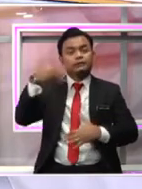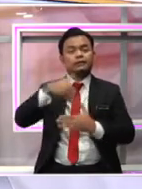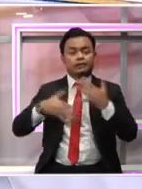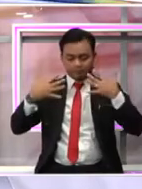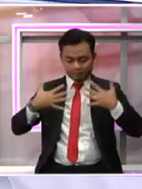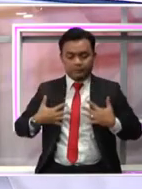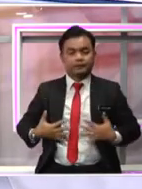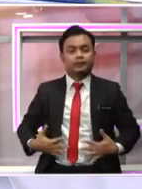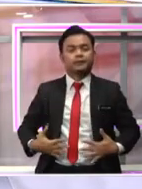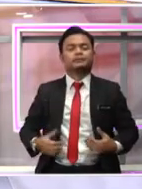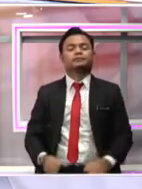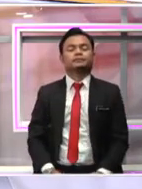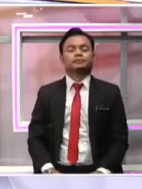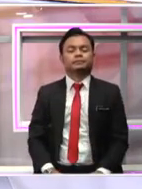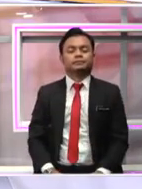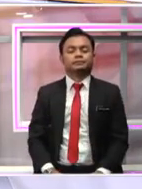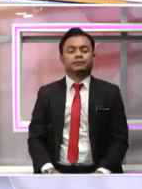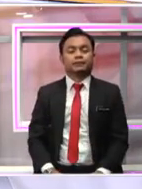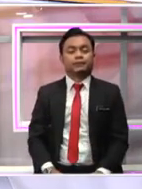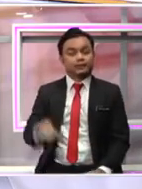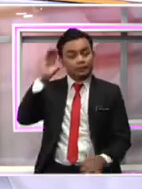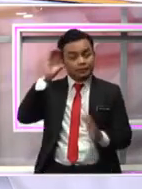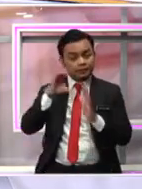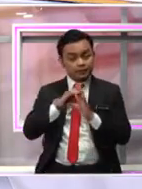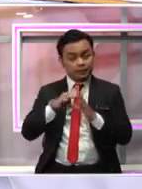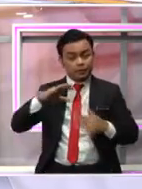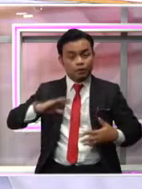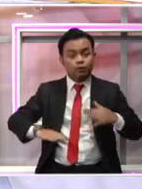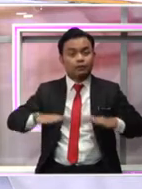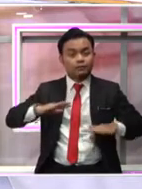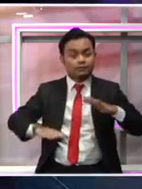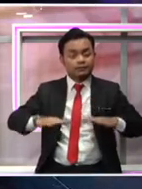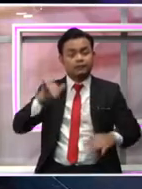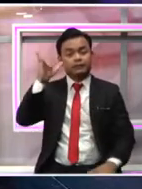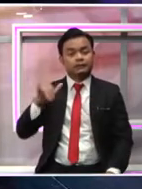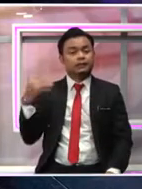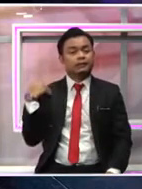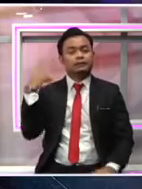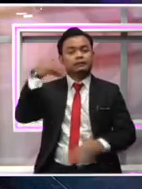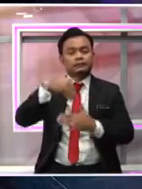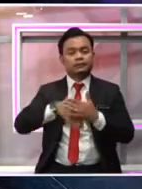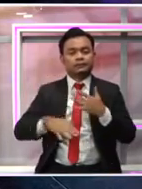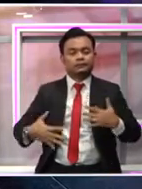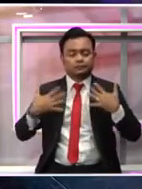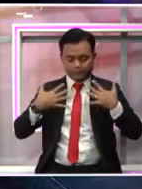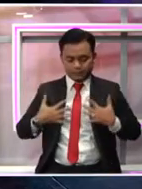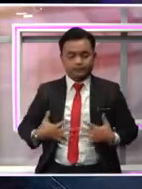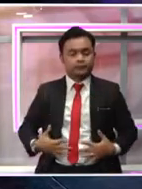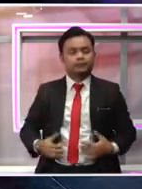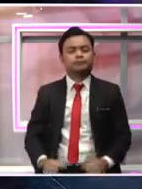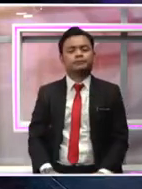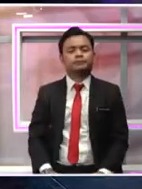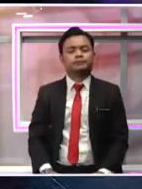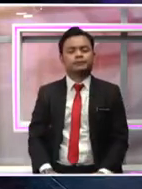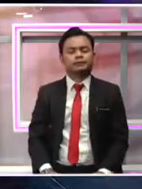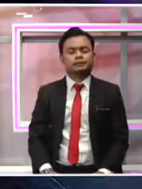gambar organ yang ada di dalam badan cek guna tanya Nissa sabyang soal an-nisa pernah tengok tak gambar-gambar